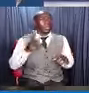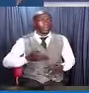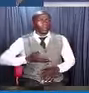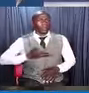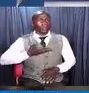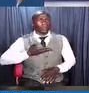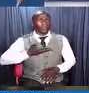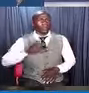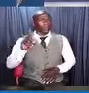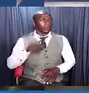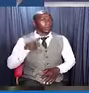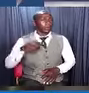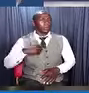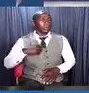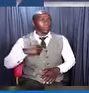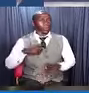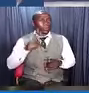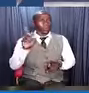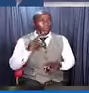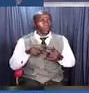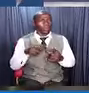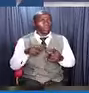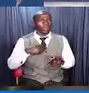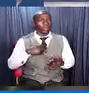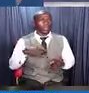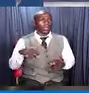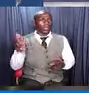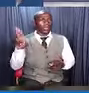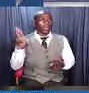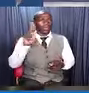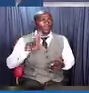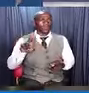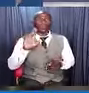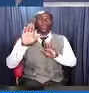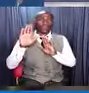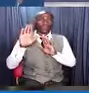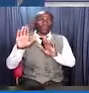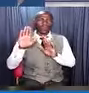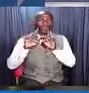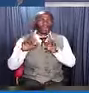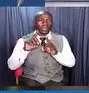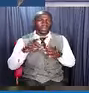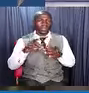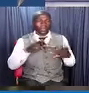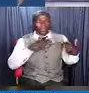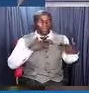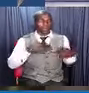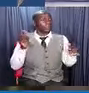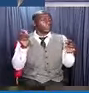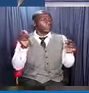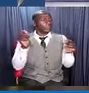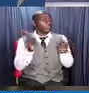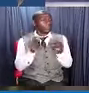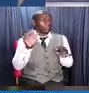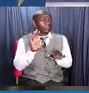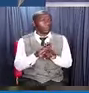has wronged me. Ametamka visivyo. And spoke what's not good. Sitamwambia. I'll not tell them. Lakini uchungu hapa moyoni. But bitterness in my heart. Kwani hata